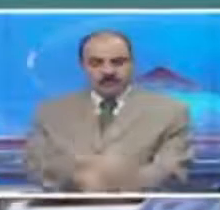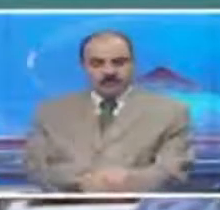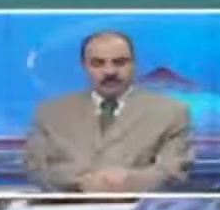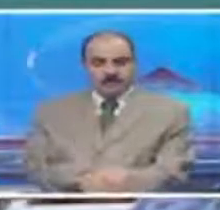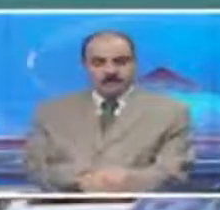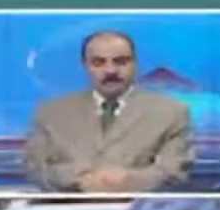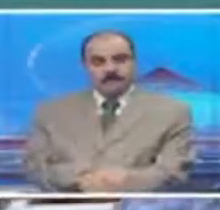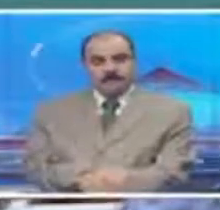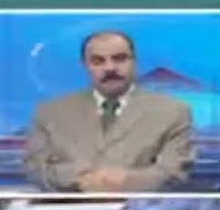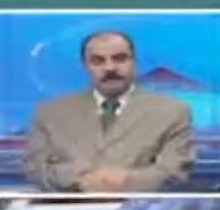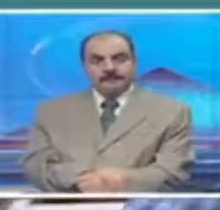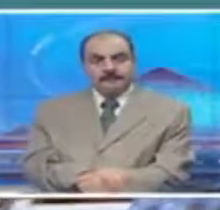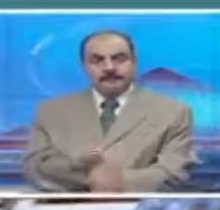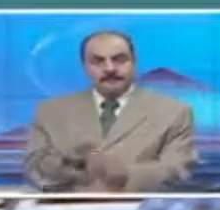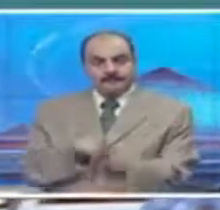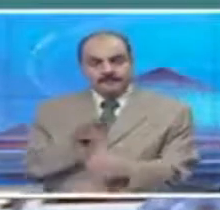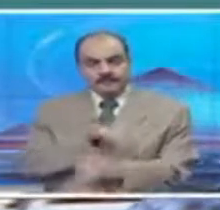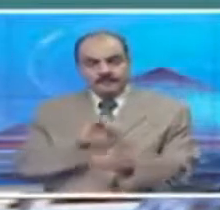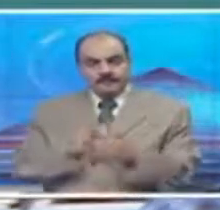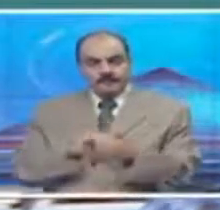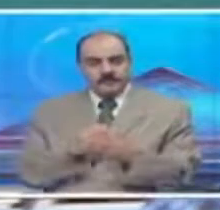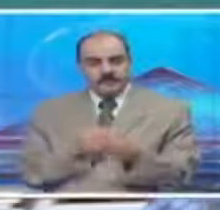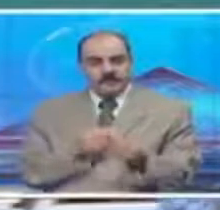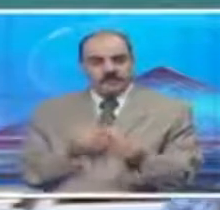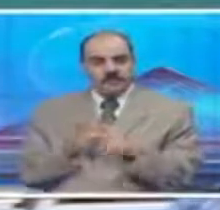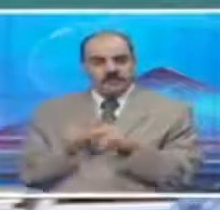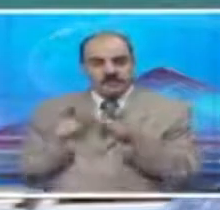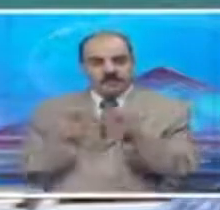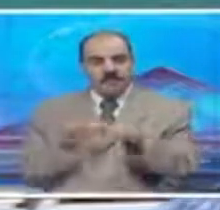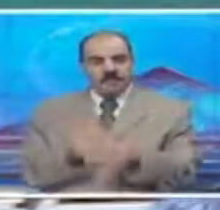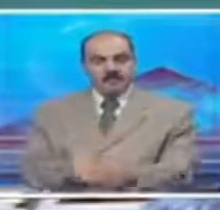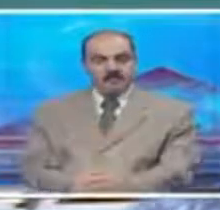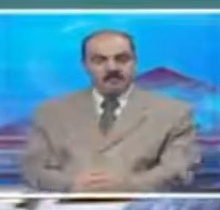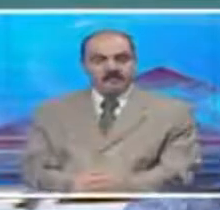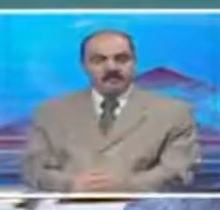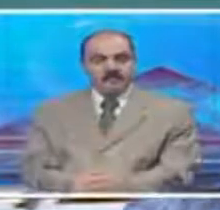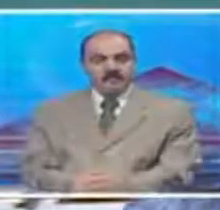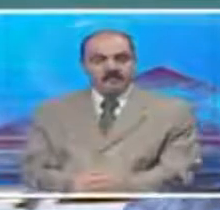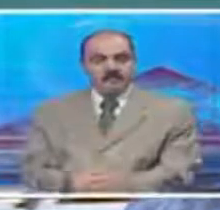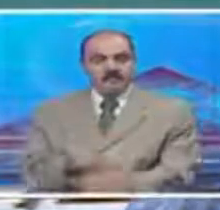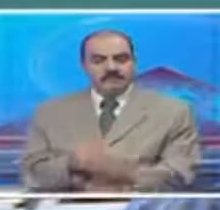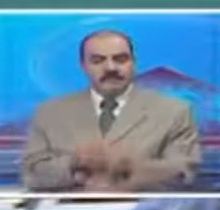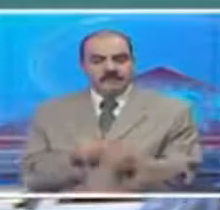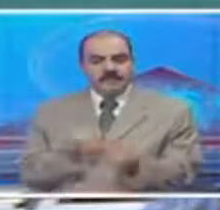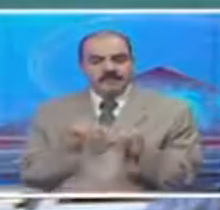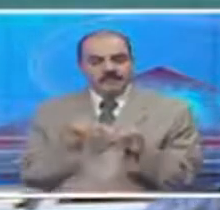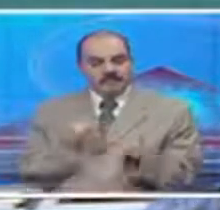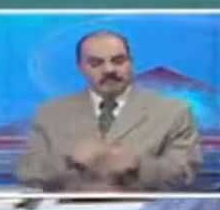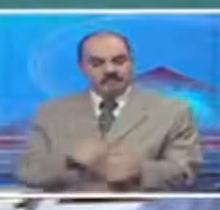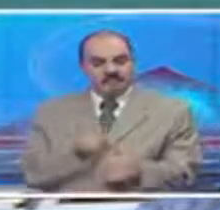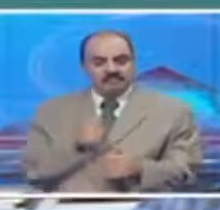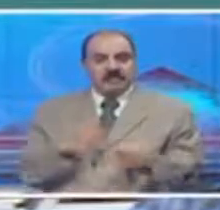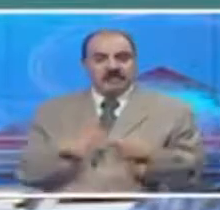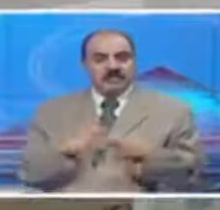يعني نقول ايه خطط زي دخول الناس وحاجه زي كده، بيتم الحجز عن طريق الانترنت، في اجراءات